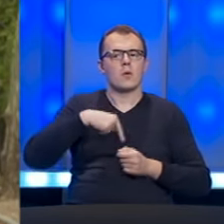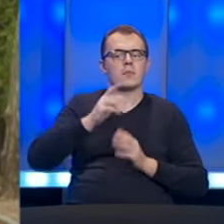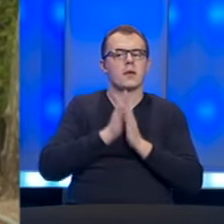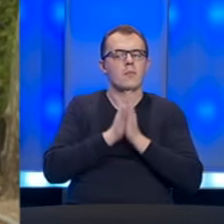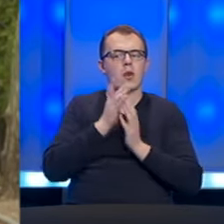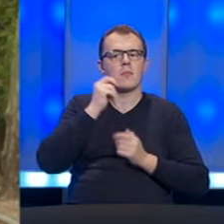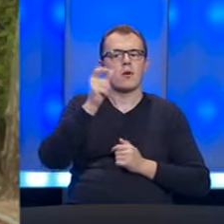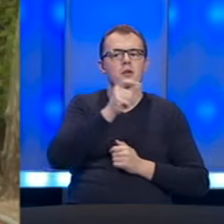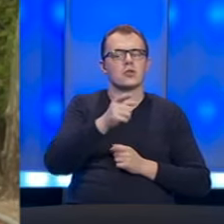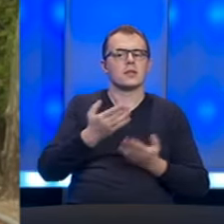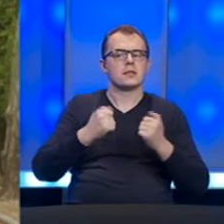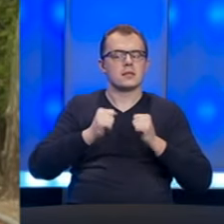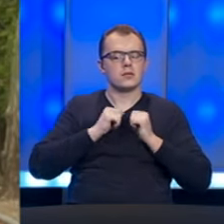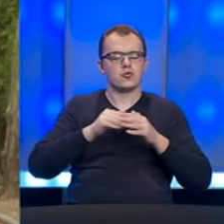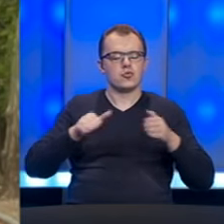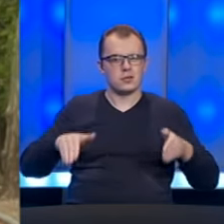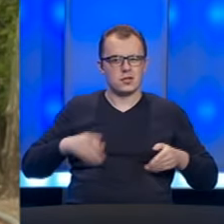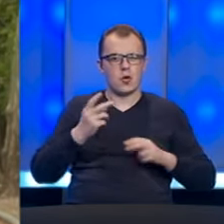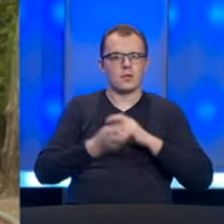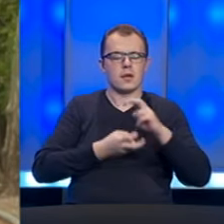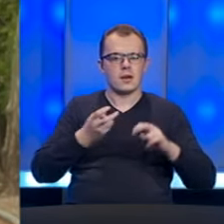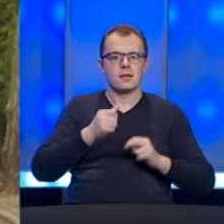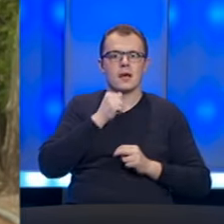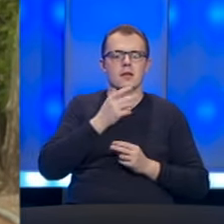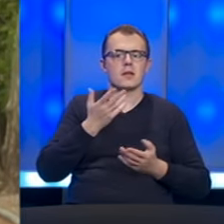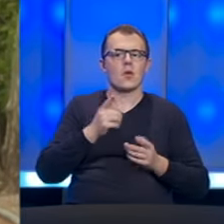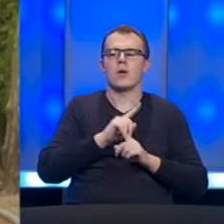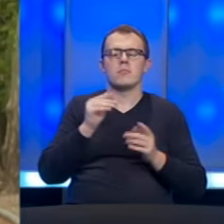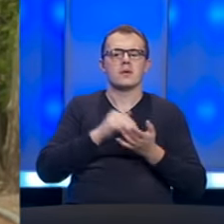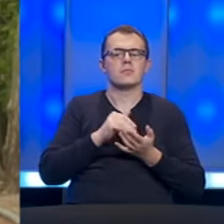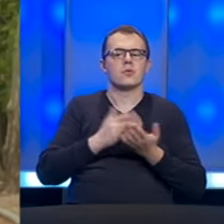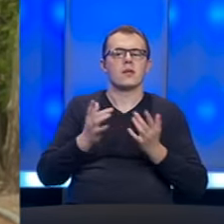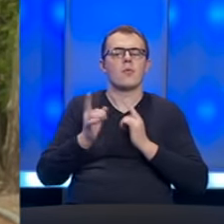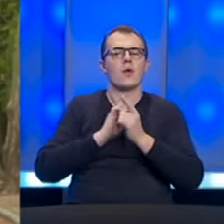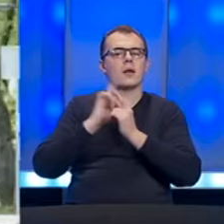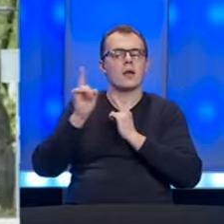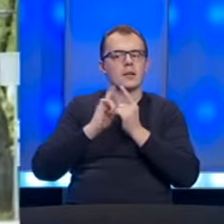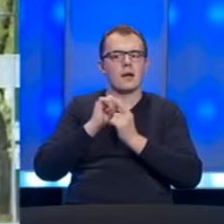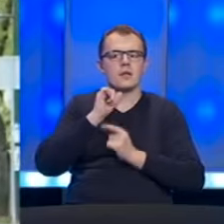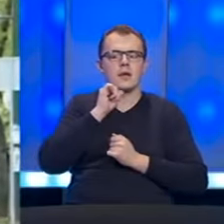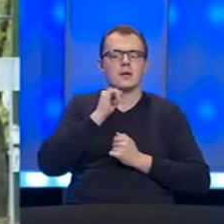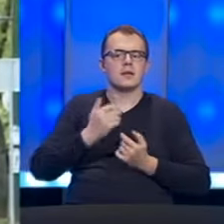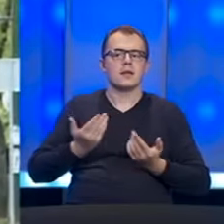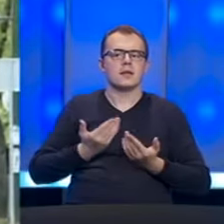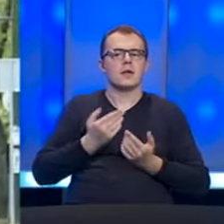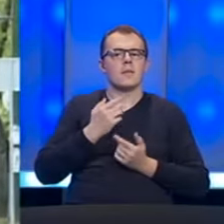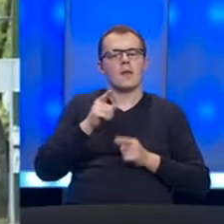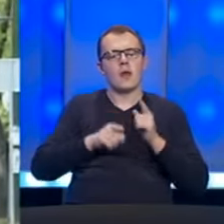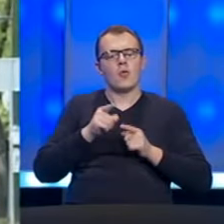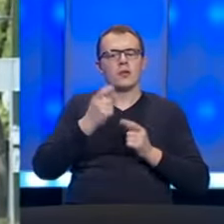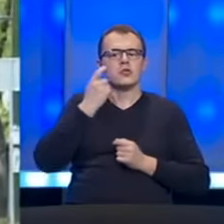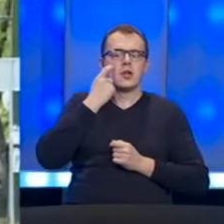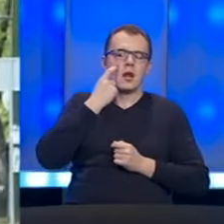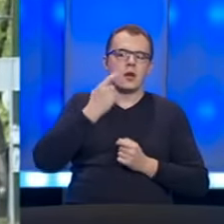na građane da se suzdrže od kretanja, da se suzdrže od bespotrebnog kretanja i na određeni